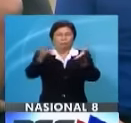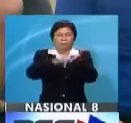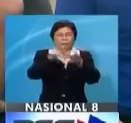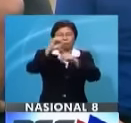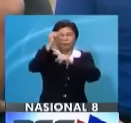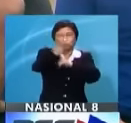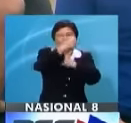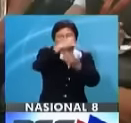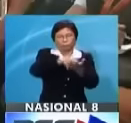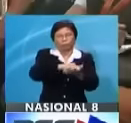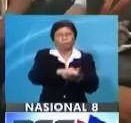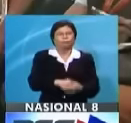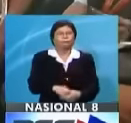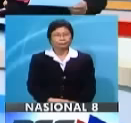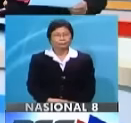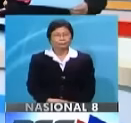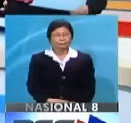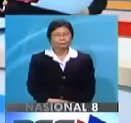berkenaan.